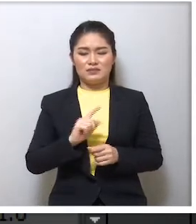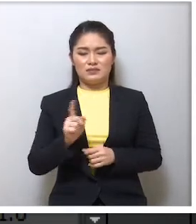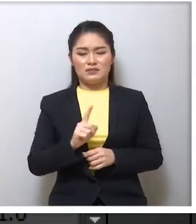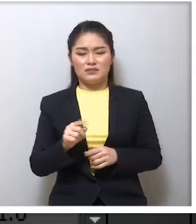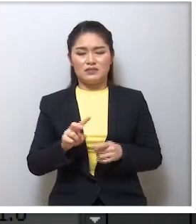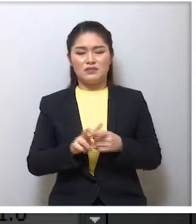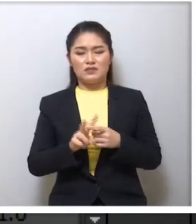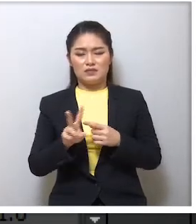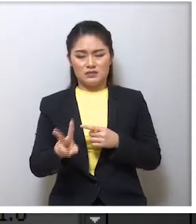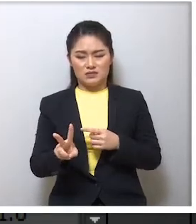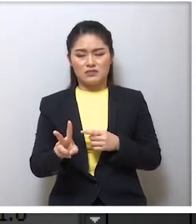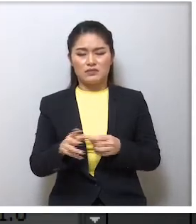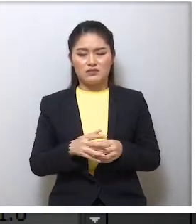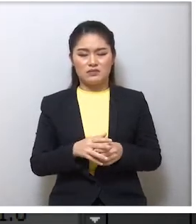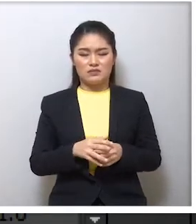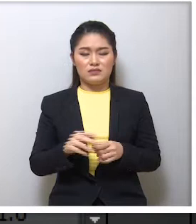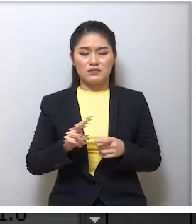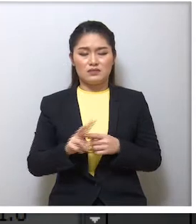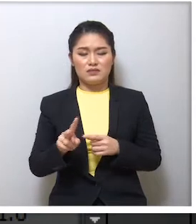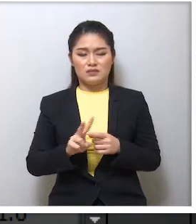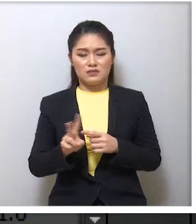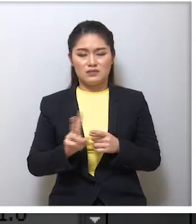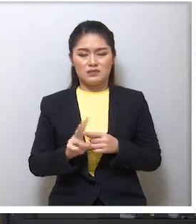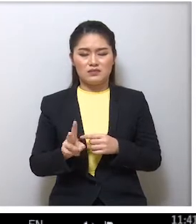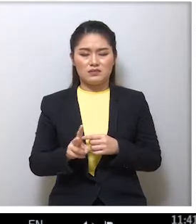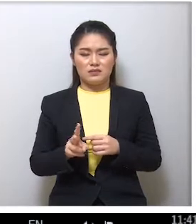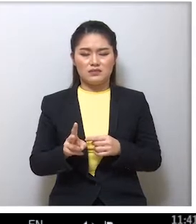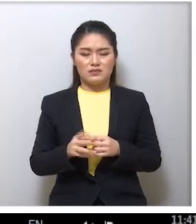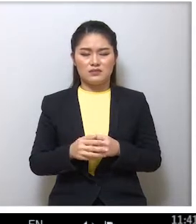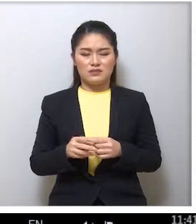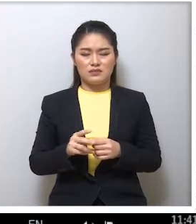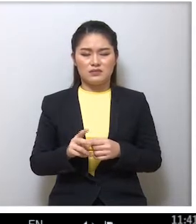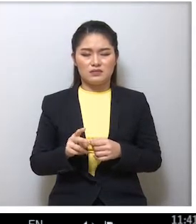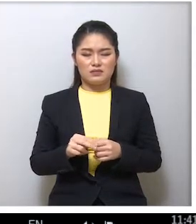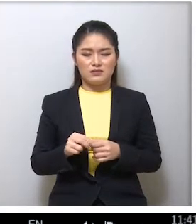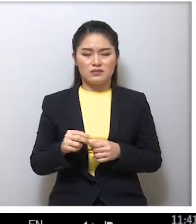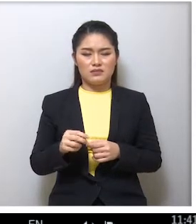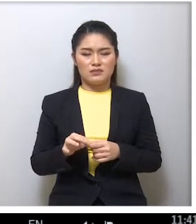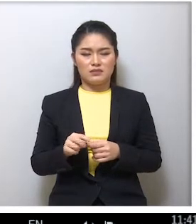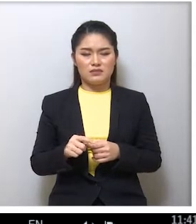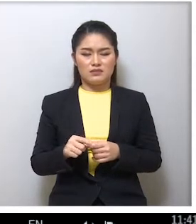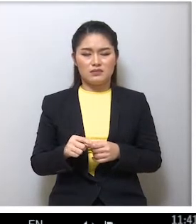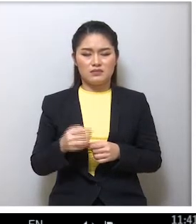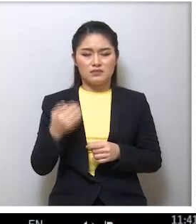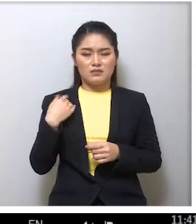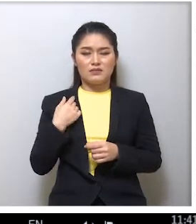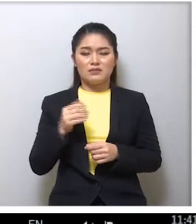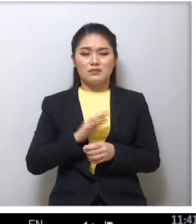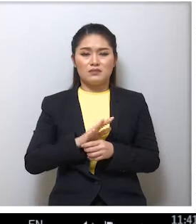ในแมปตัวที่2นะครับในแมปตัวที่2เลือก Gizmo เลือก Gizmo เสร็จ